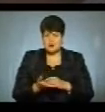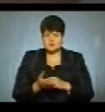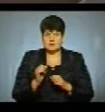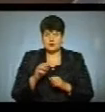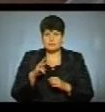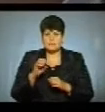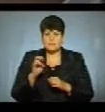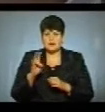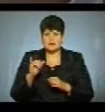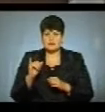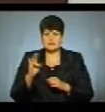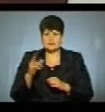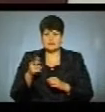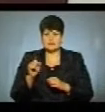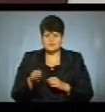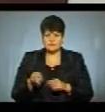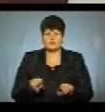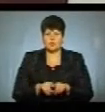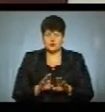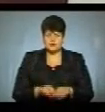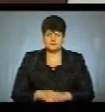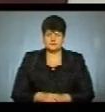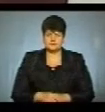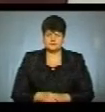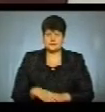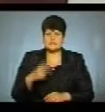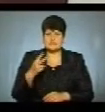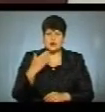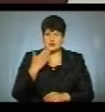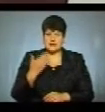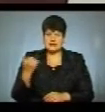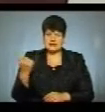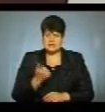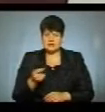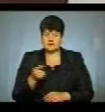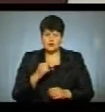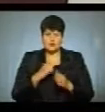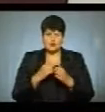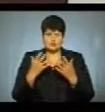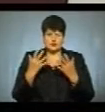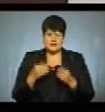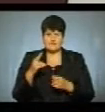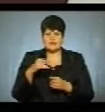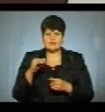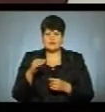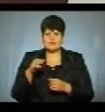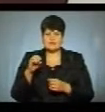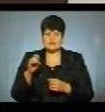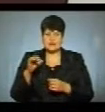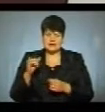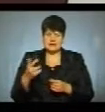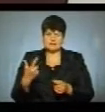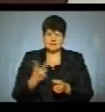менінгіт також. За два останні тижні в Тернополі щодня від дифтерії вакцинують